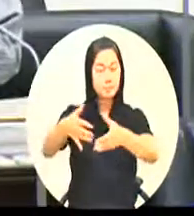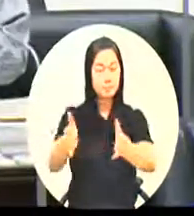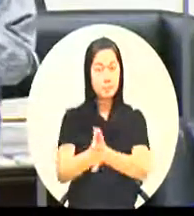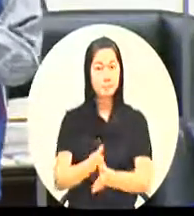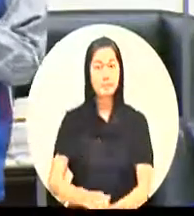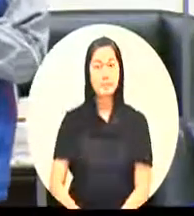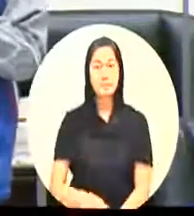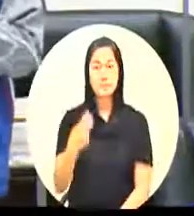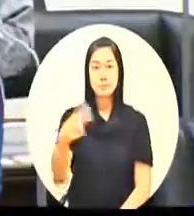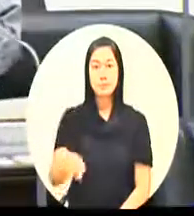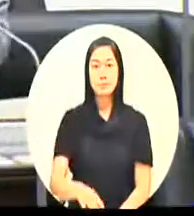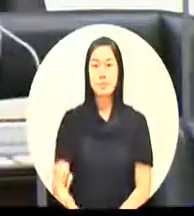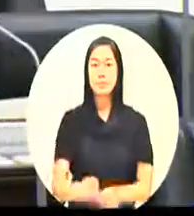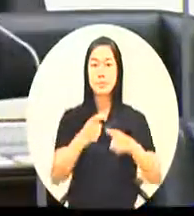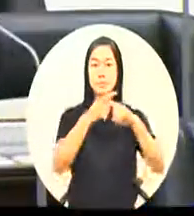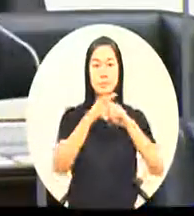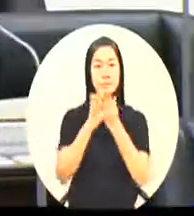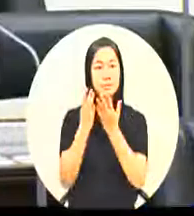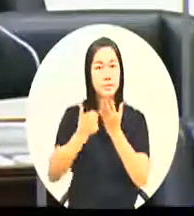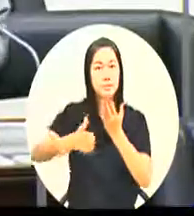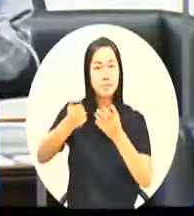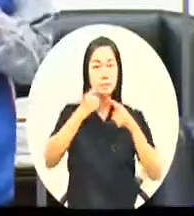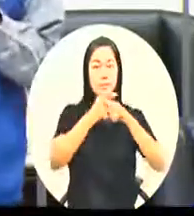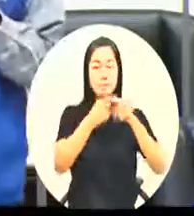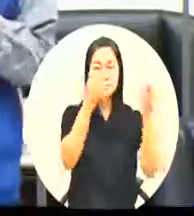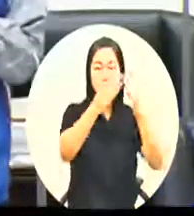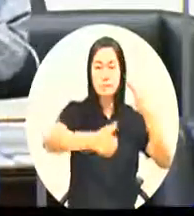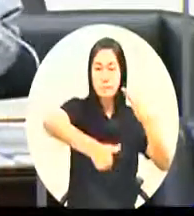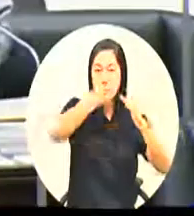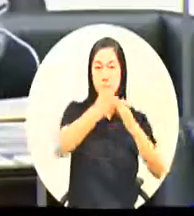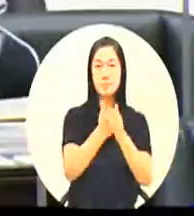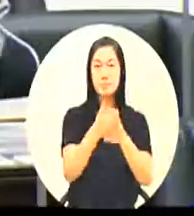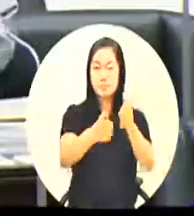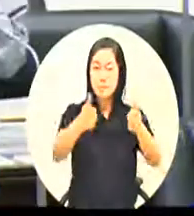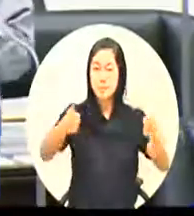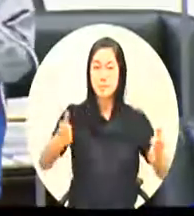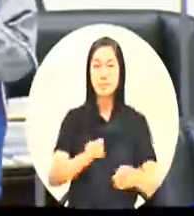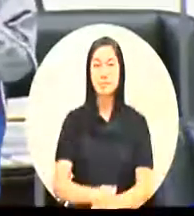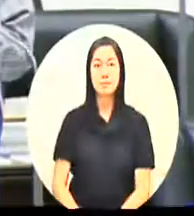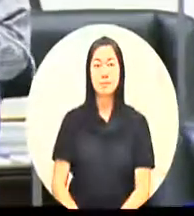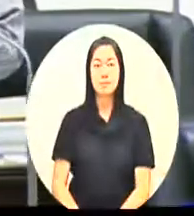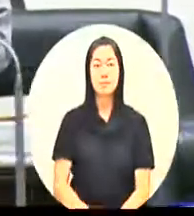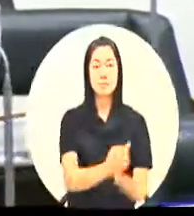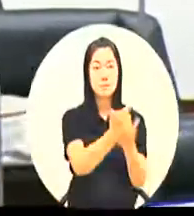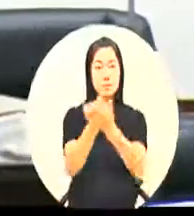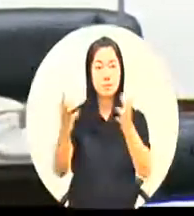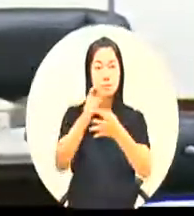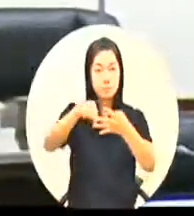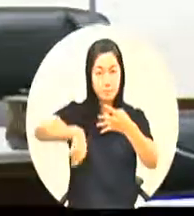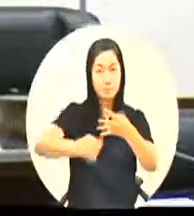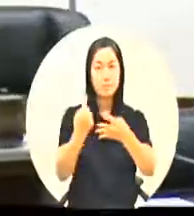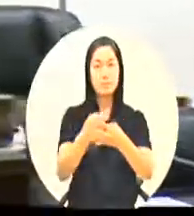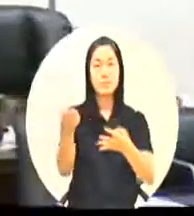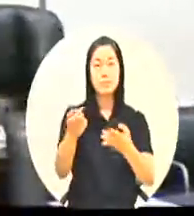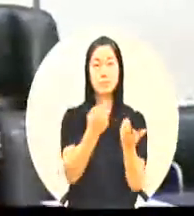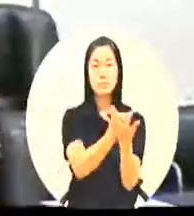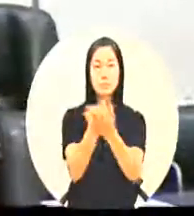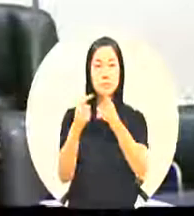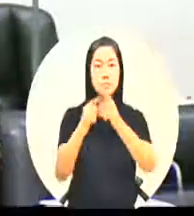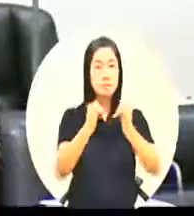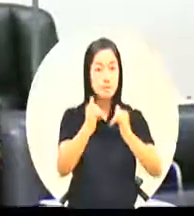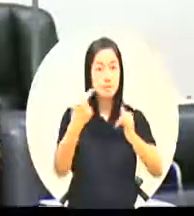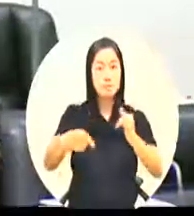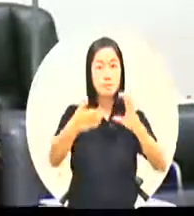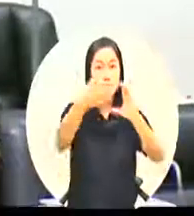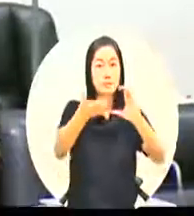安副市长、秘书长、所有的局处长、主管、议会同仁、各位亲爱的乡亲、电视机